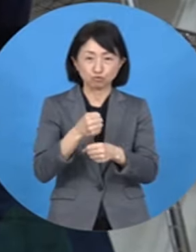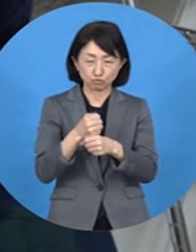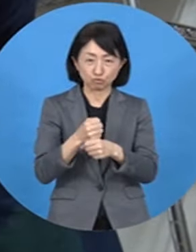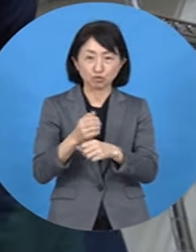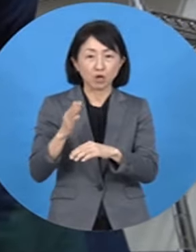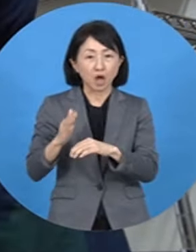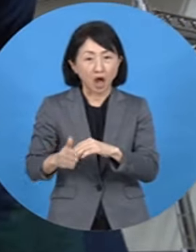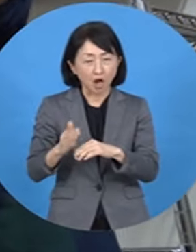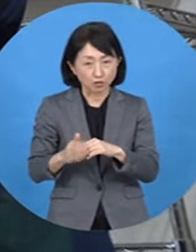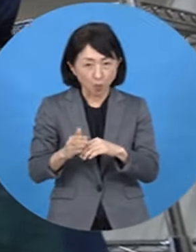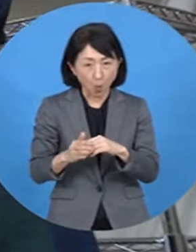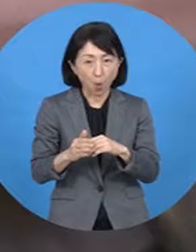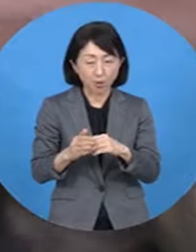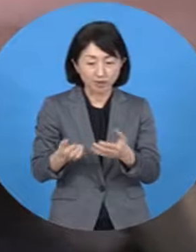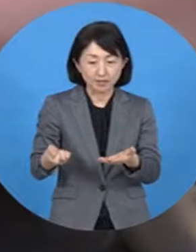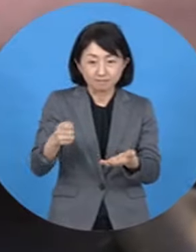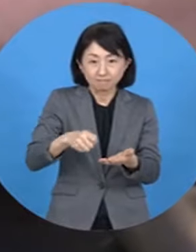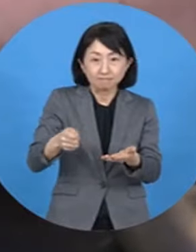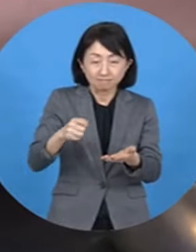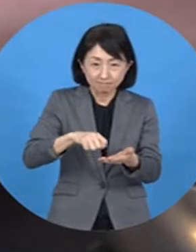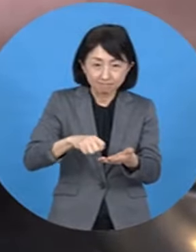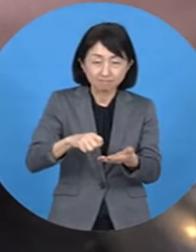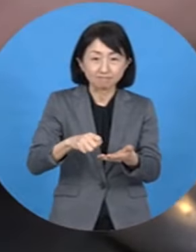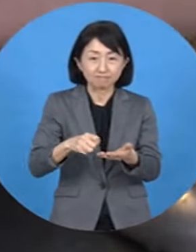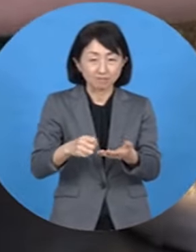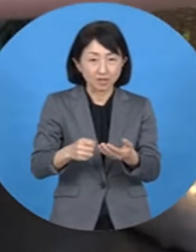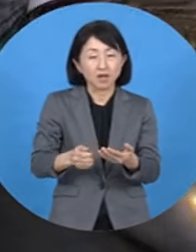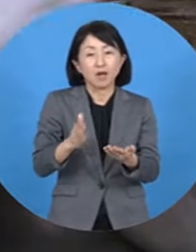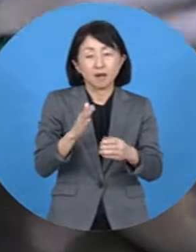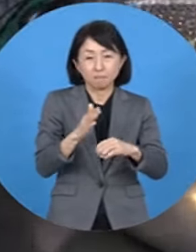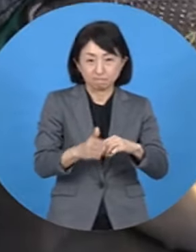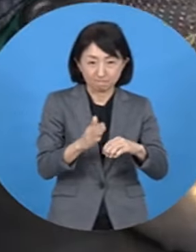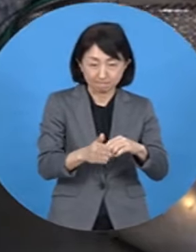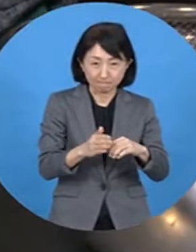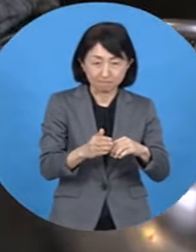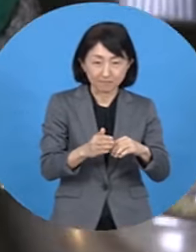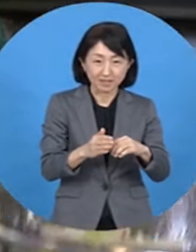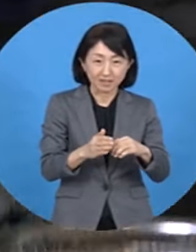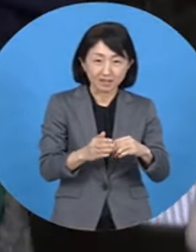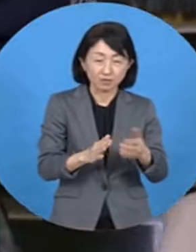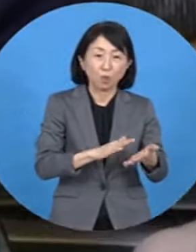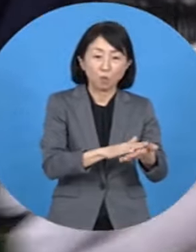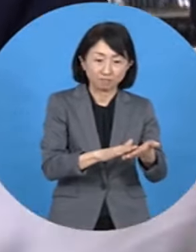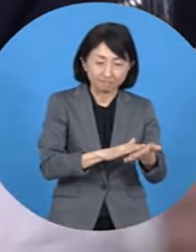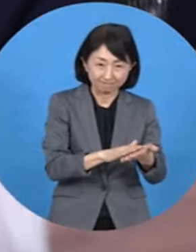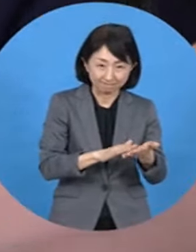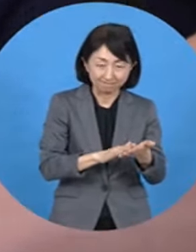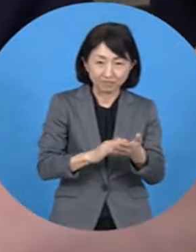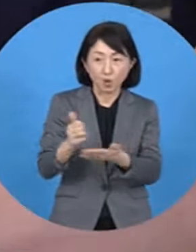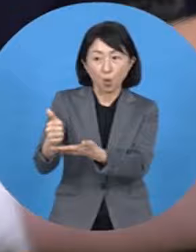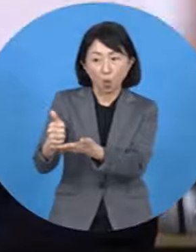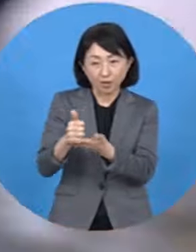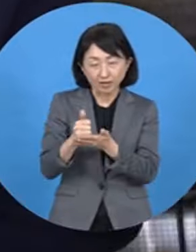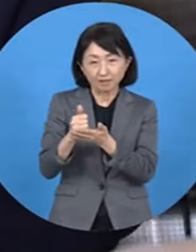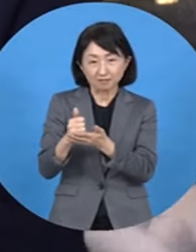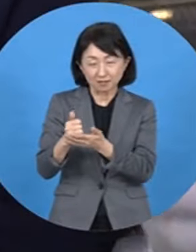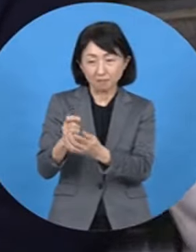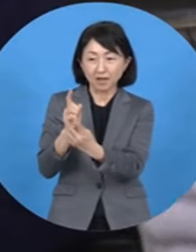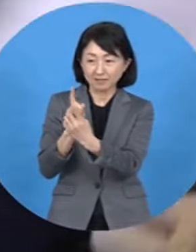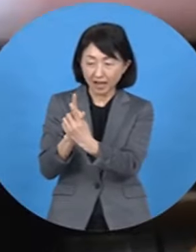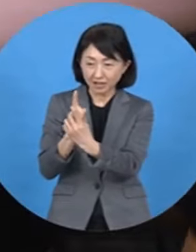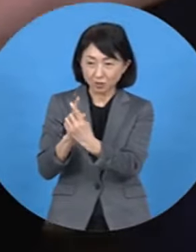盛り付けや仕込み、食器洗いなども行い、接客を通したコミュニケーション能力の向上に取り組んでいます